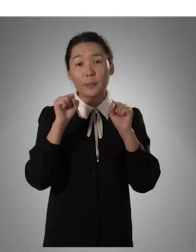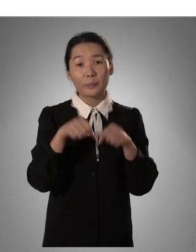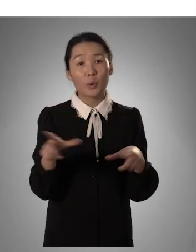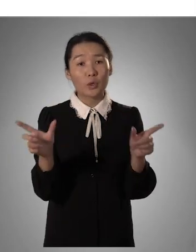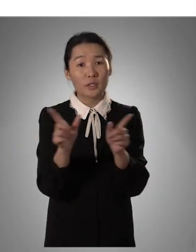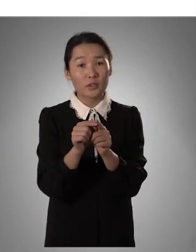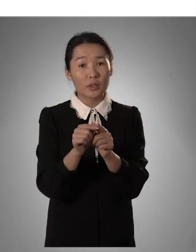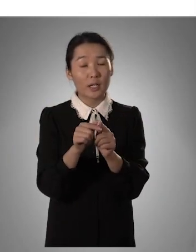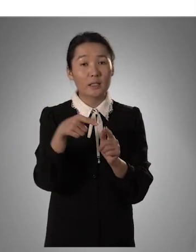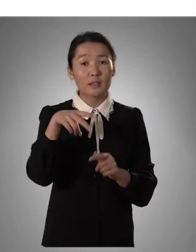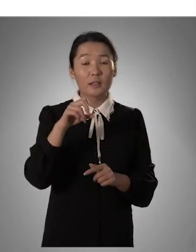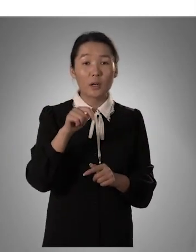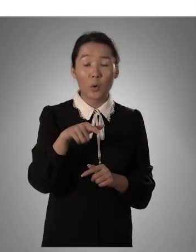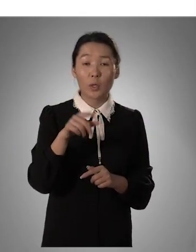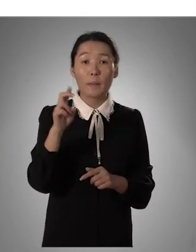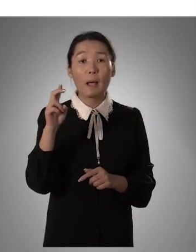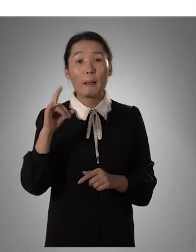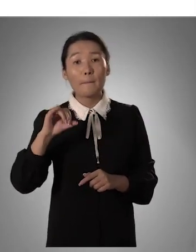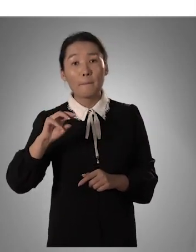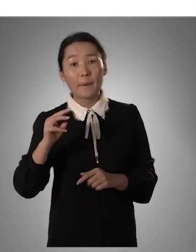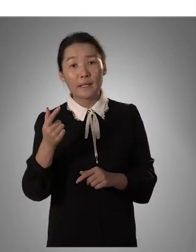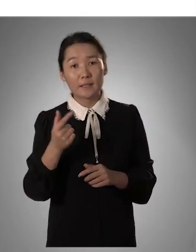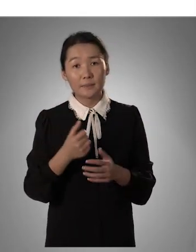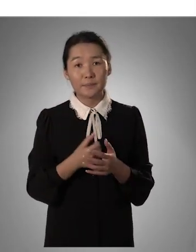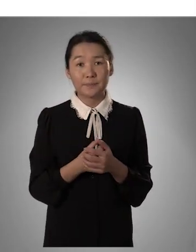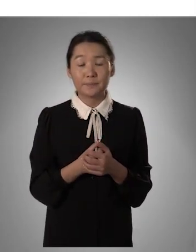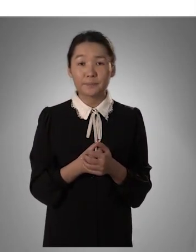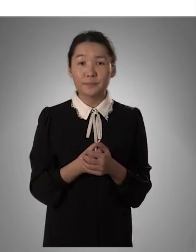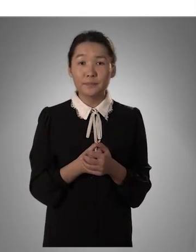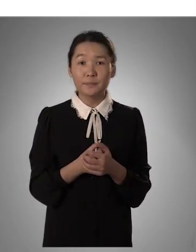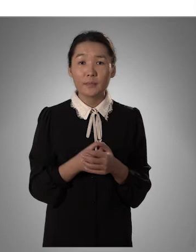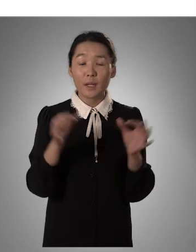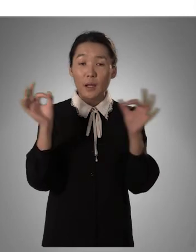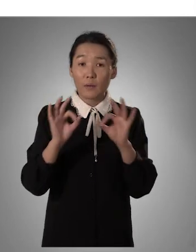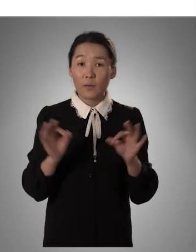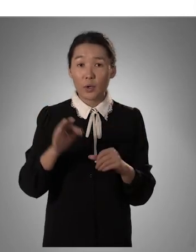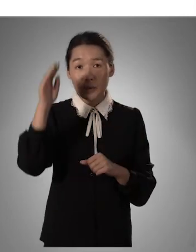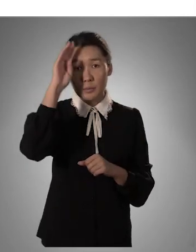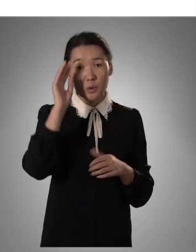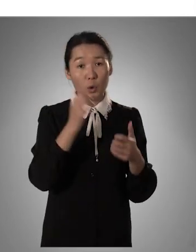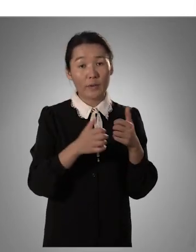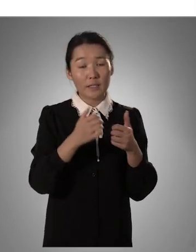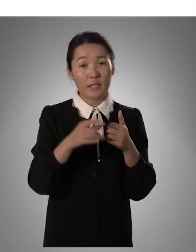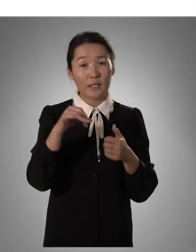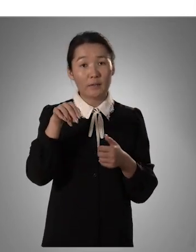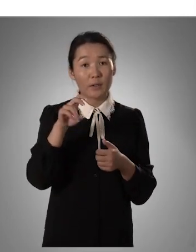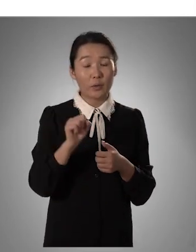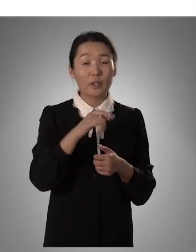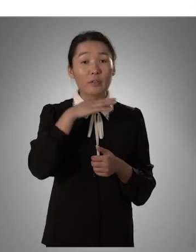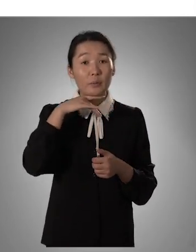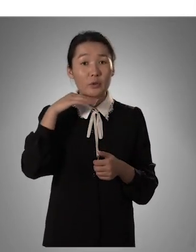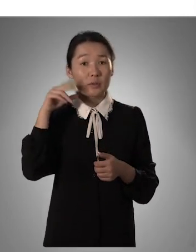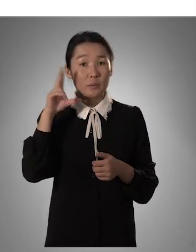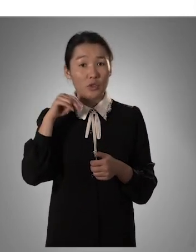глаголом связкой быть форме мужского среднего рода и во множественном